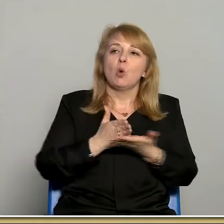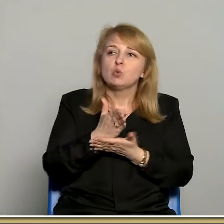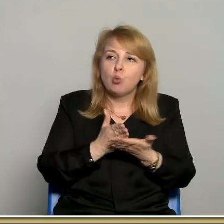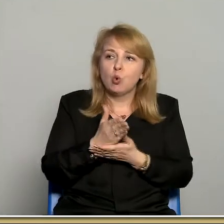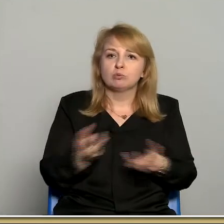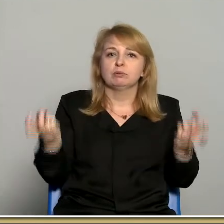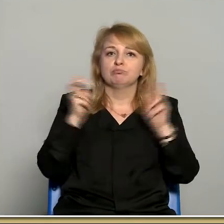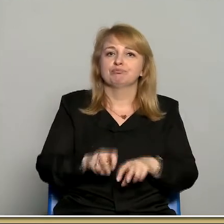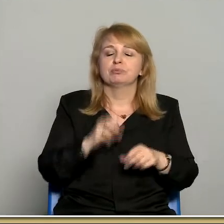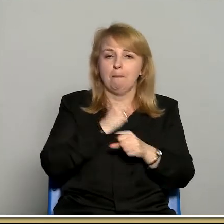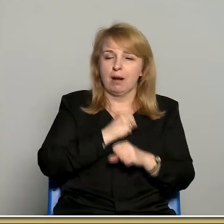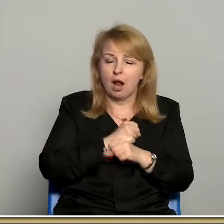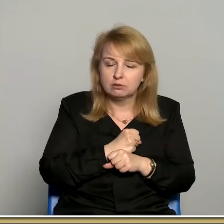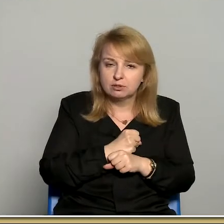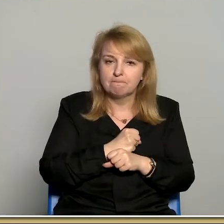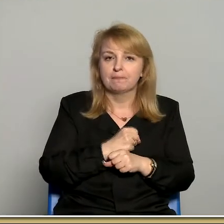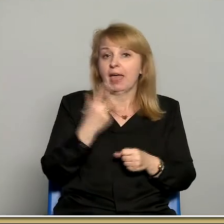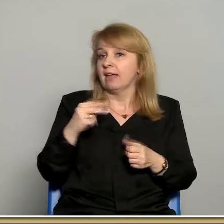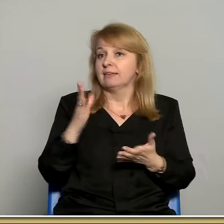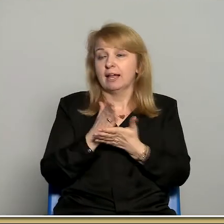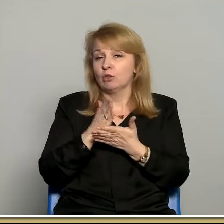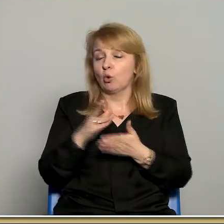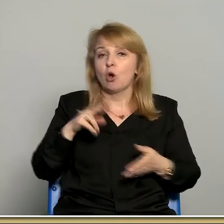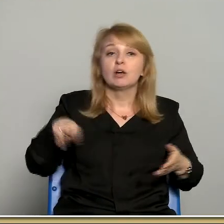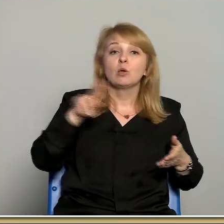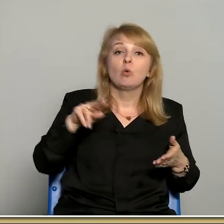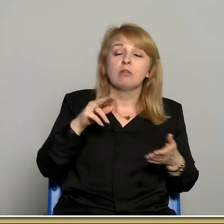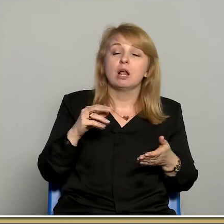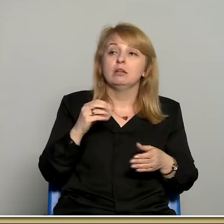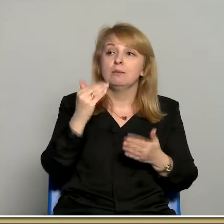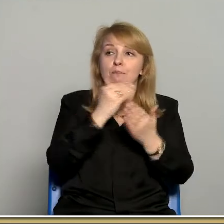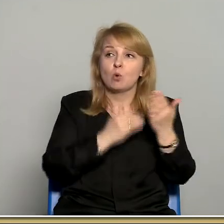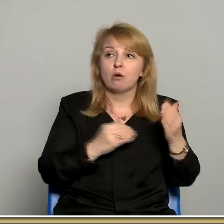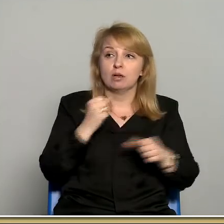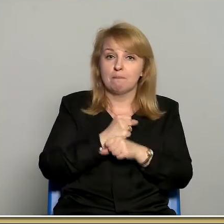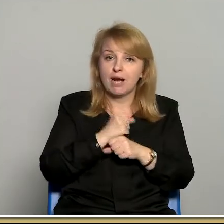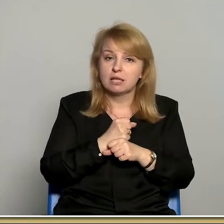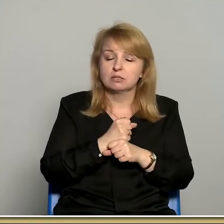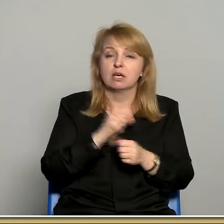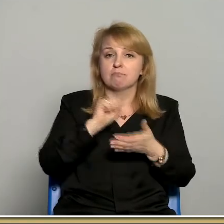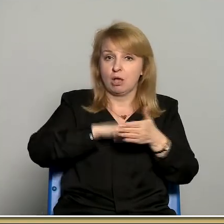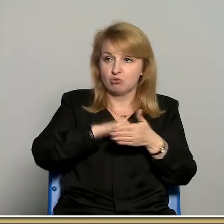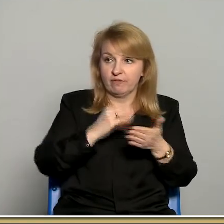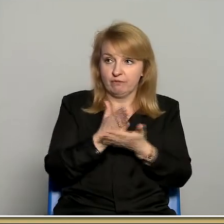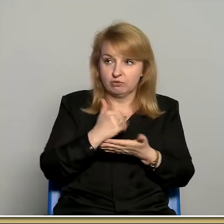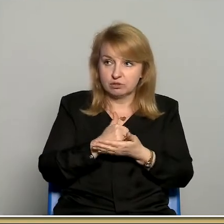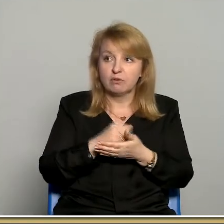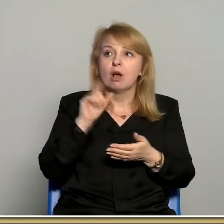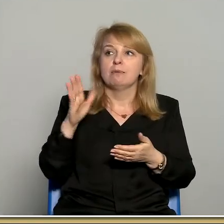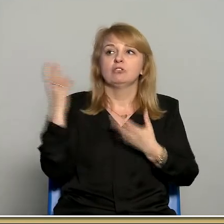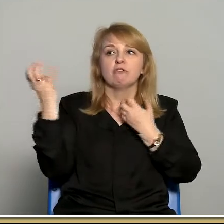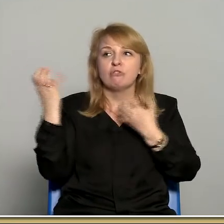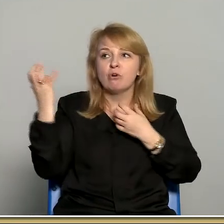nie tylko w ramach Regionalnego Programu Operacyjnego Województwa Mazowieckiego, będą tymi informacjami, które się